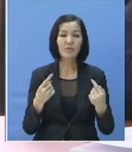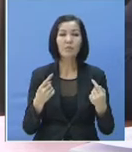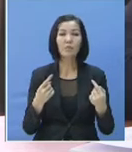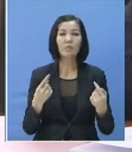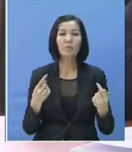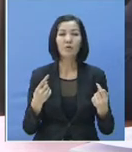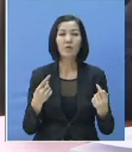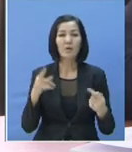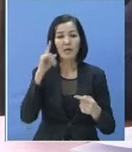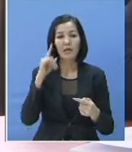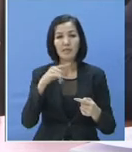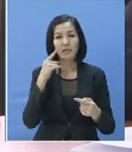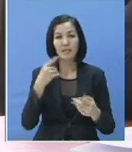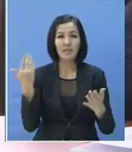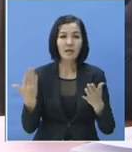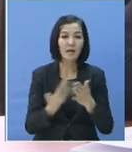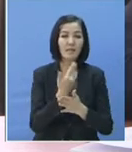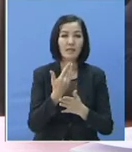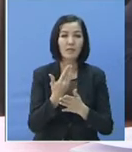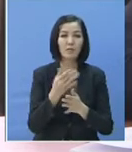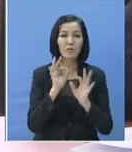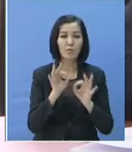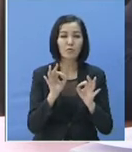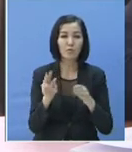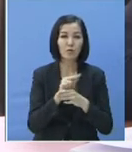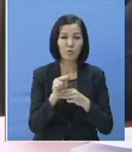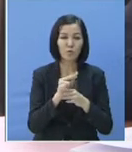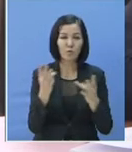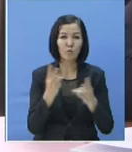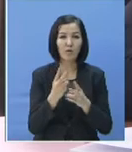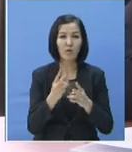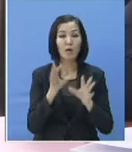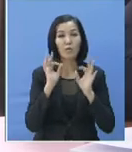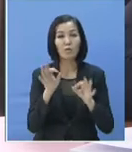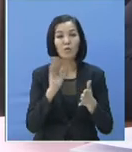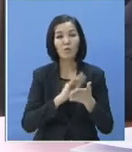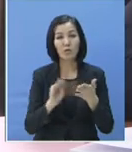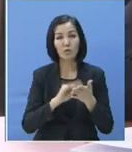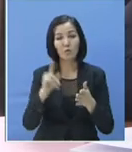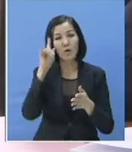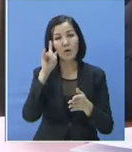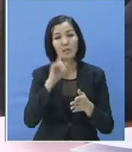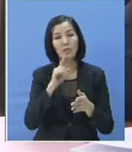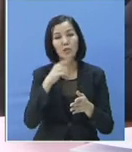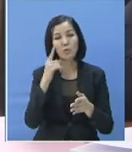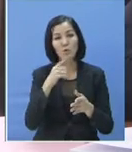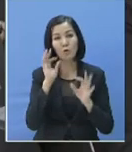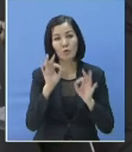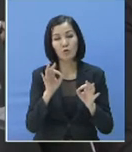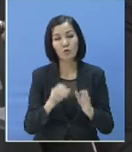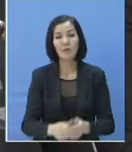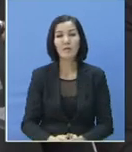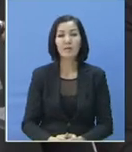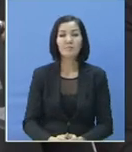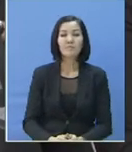жаңғырту, қазақ тілін қайтадан жөндеу, қарапайым тілмен айтқанда қазақша дұрыс жазу, қазақша дұрыс сөйлеуге бағытталады.